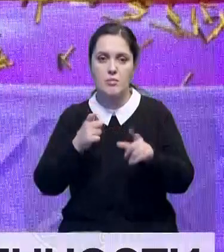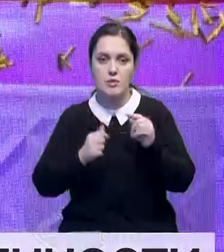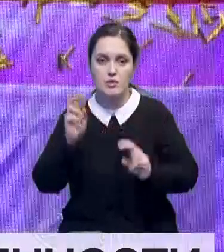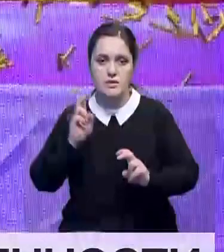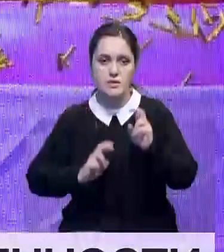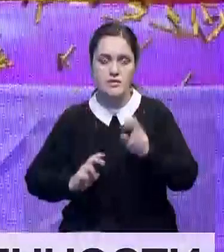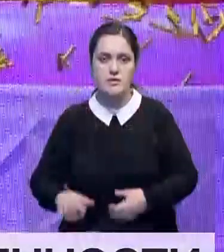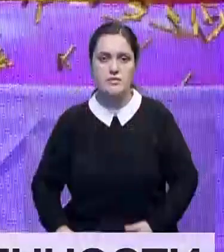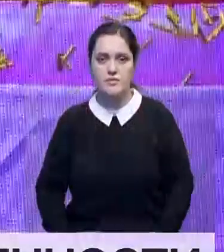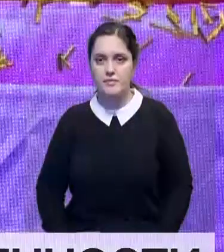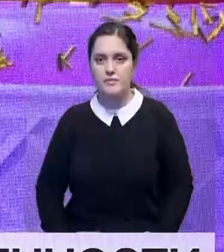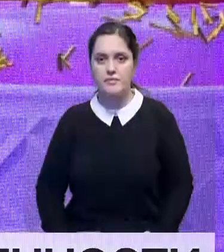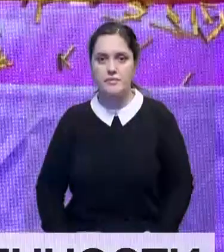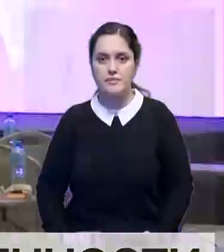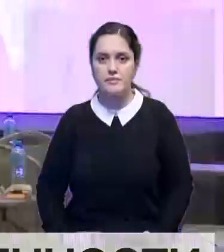заводы.